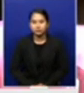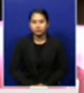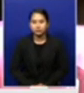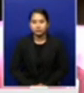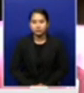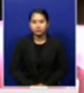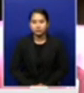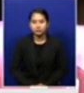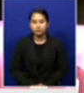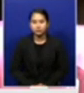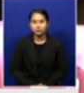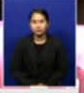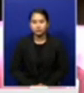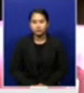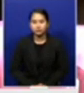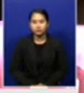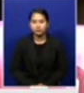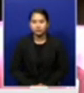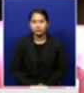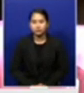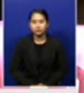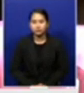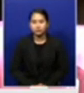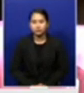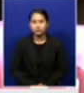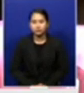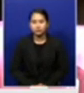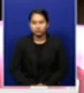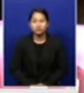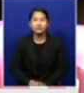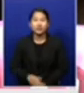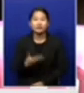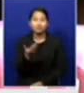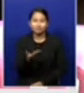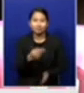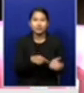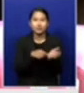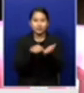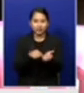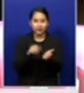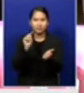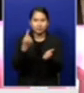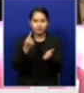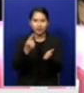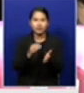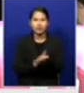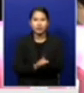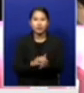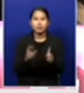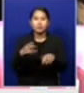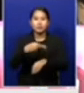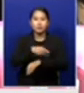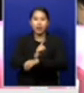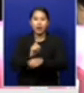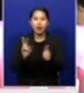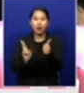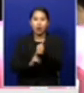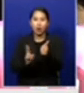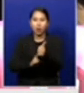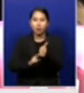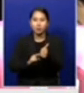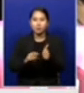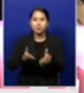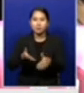พอดีคุณจักรพลเพิ่งเสนอเข้ามานะครับท่านรองประธานยังไม่ได้อนุมัติ